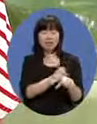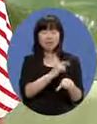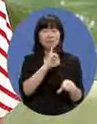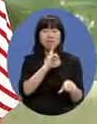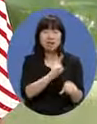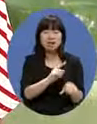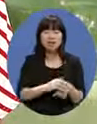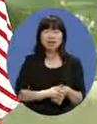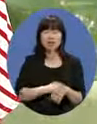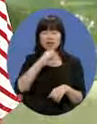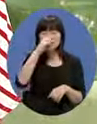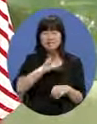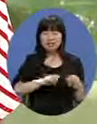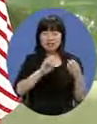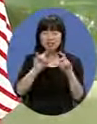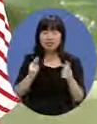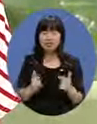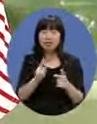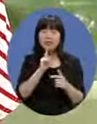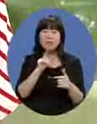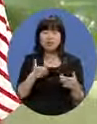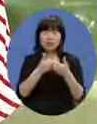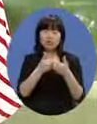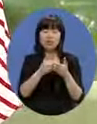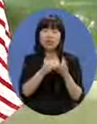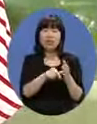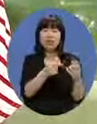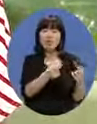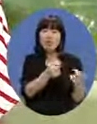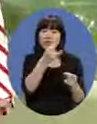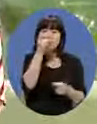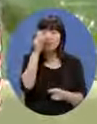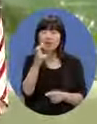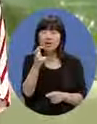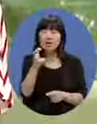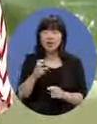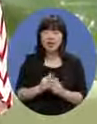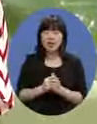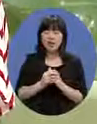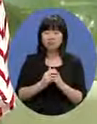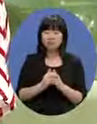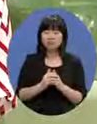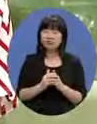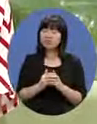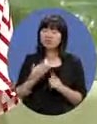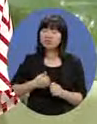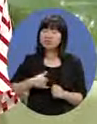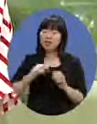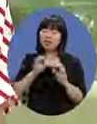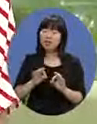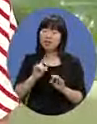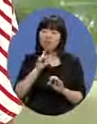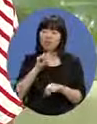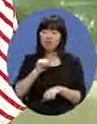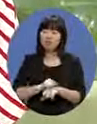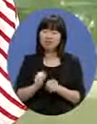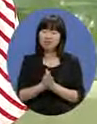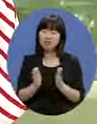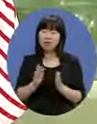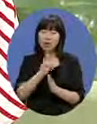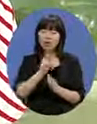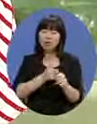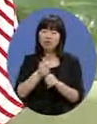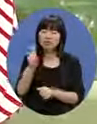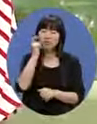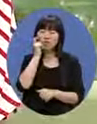얘기가 그냥 대화가 아니라 말대꾸처럼 들리실 때가 있긴 있죠. 사실 애들이 말을 좀 잘하기 시작하면 진짜 말로 이겨먹을 수 없을 때가 생기게